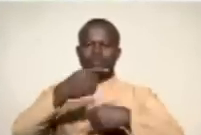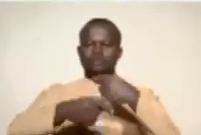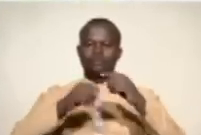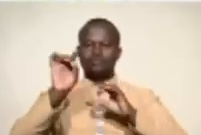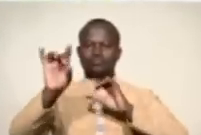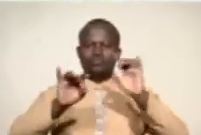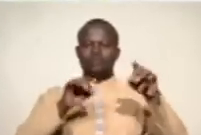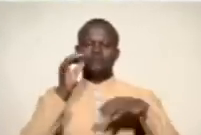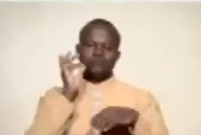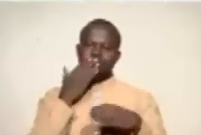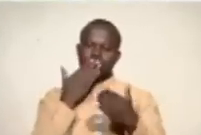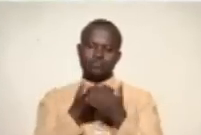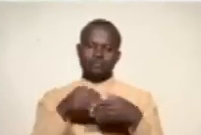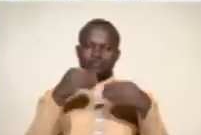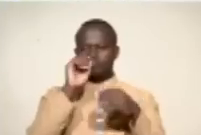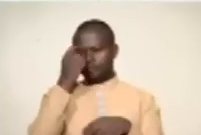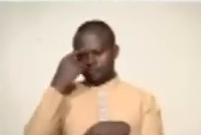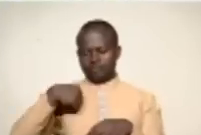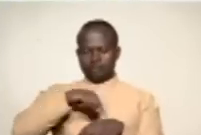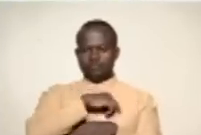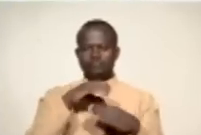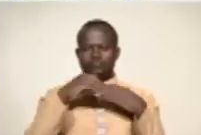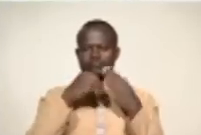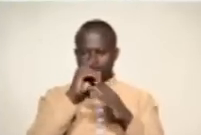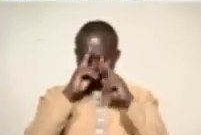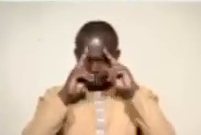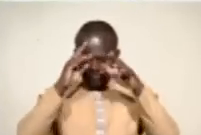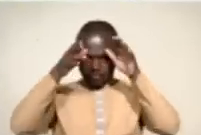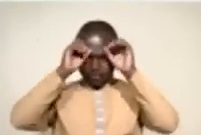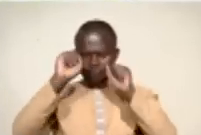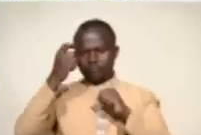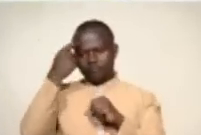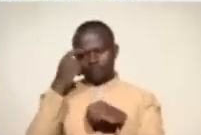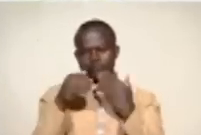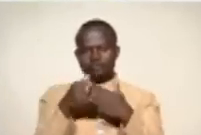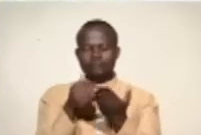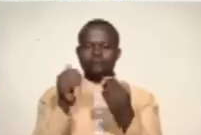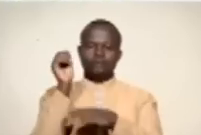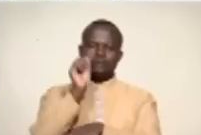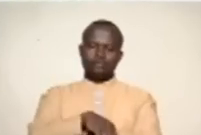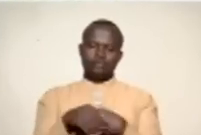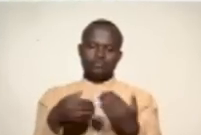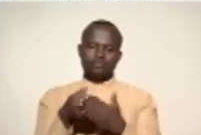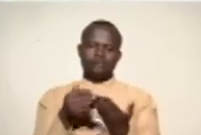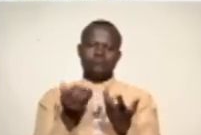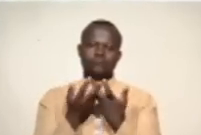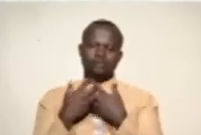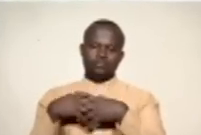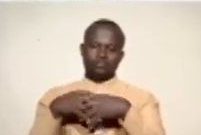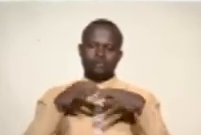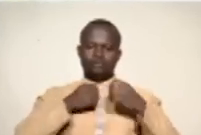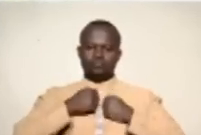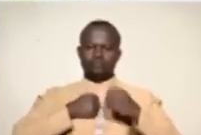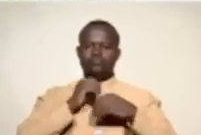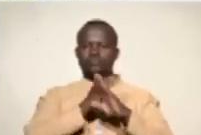imbuto nziza twahawe na leta yacu iyobowe na kuba Perezida wa Repubulika, tugakarushaho kunga Abanyarwanda no